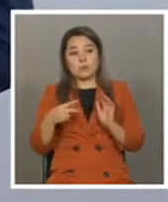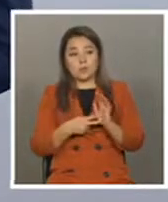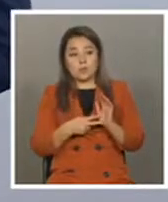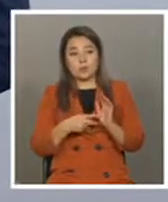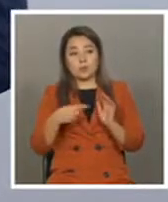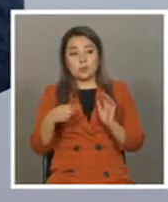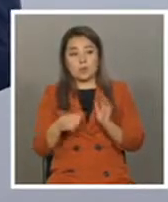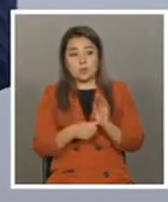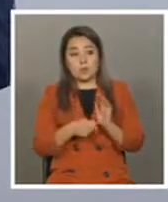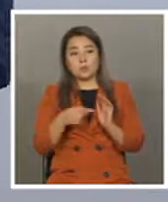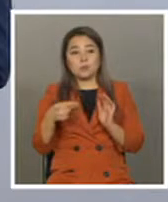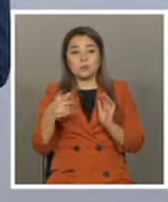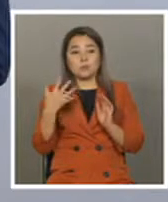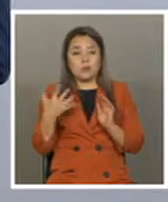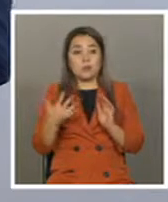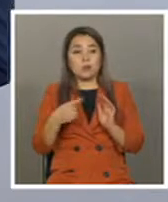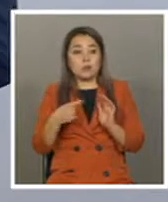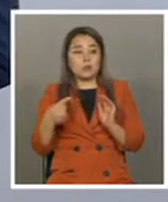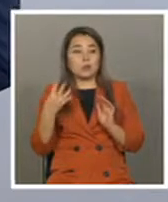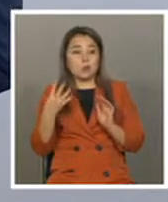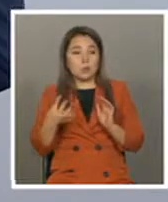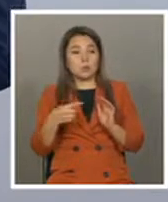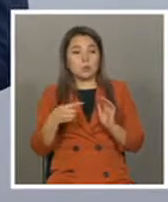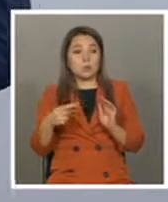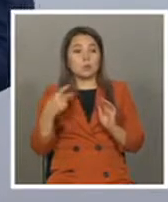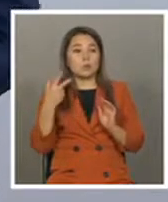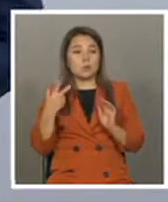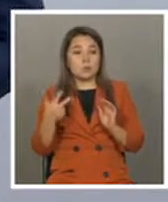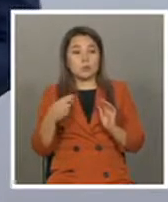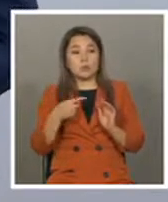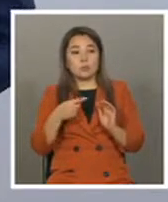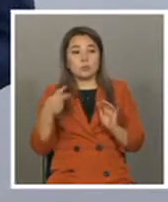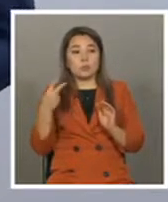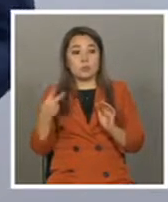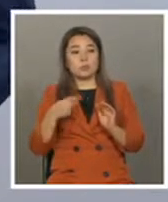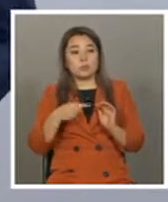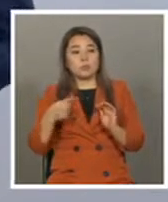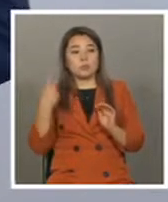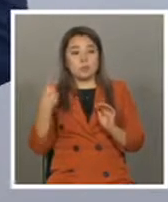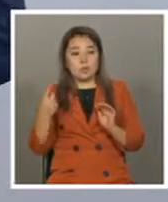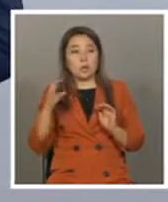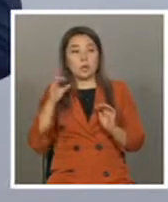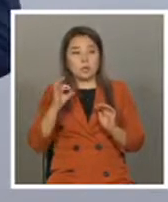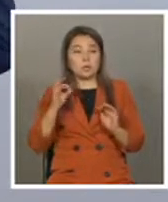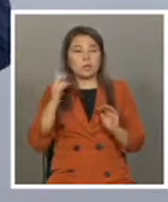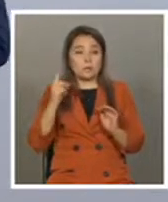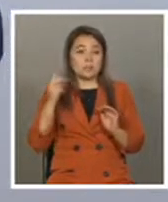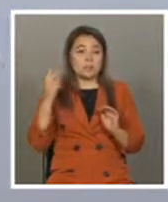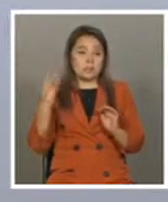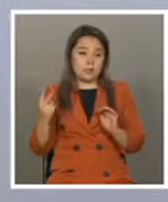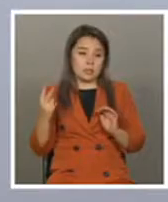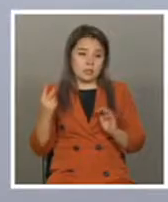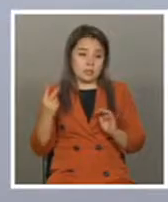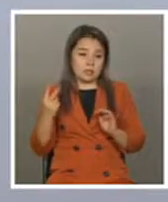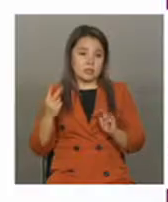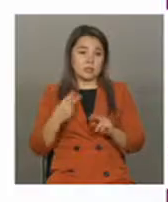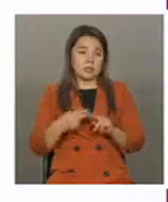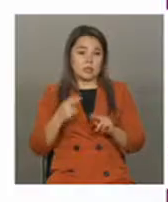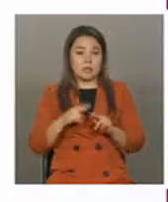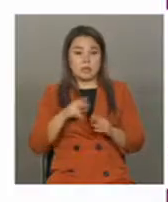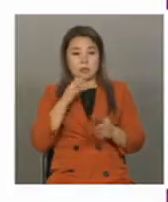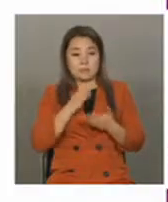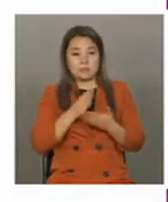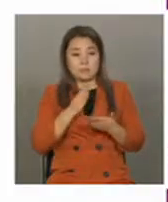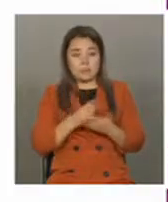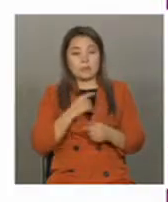-7, -6, -5, -4, -3, -2, -1, 0, 1 және 2 екен.